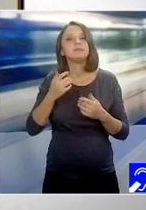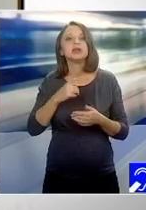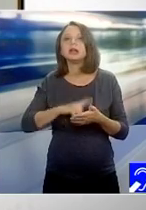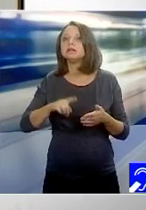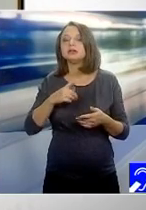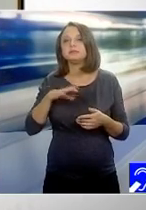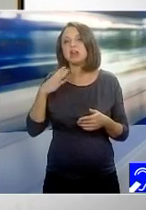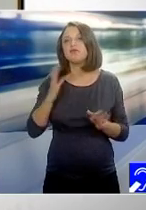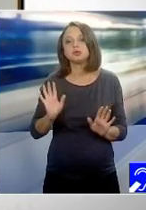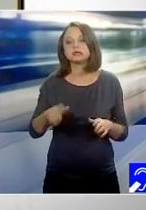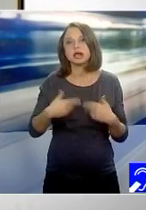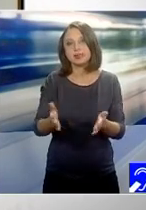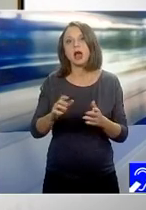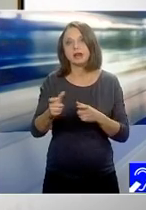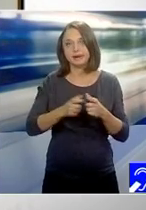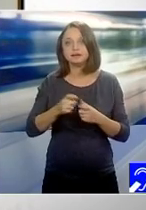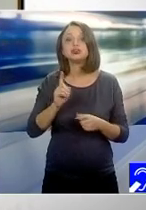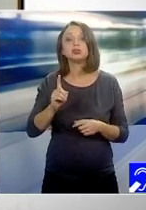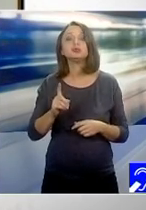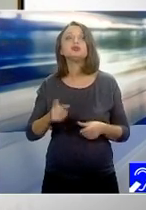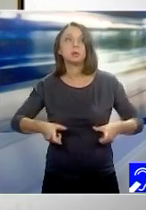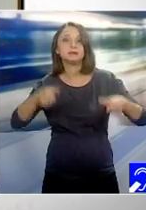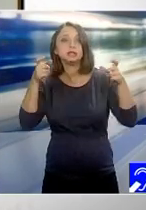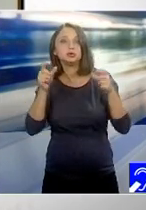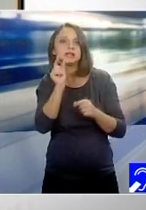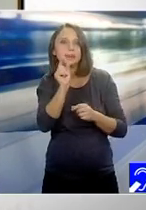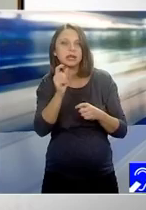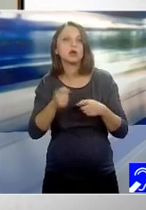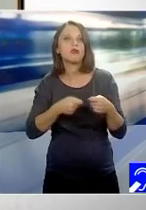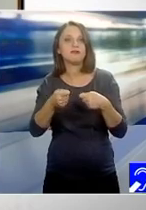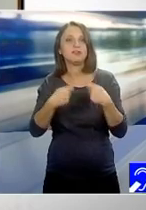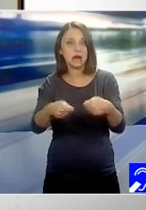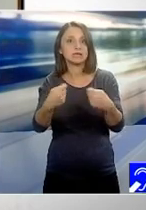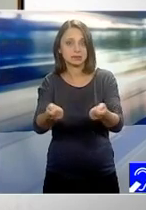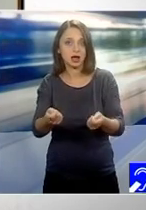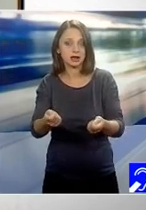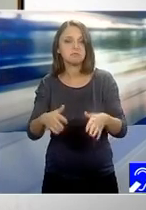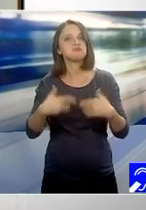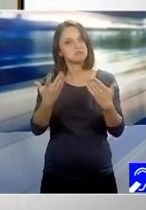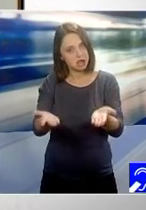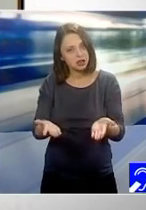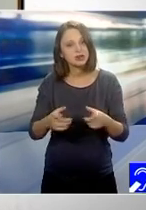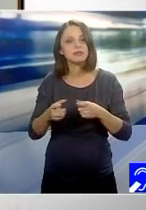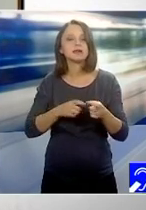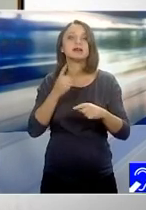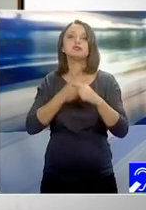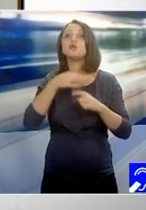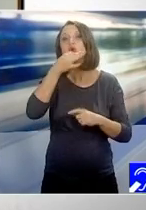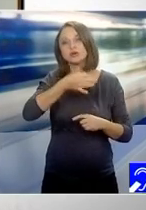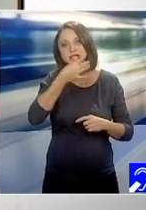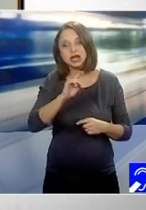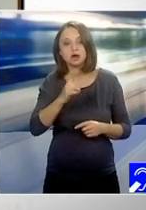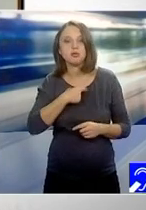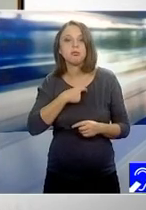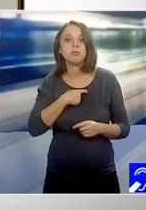instituție de microfinanțare care i-a acordat creditul necesar. Bineînțeles, pe lângă asta se acordă și consiliere, pentru că nu poți să te aștepți